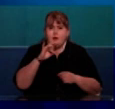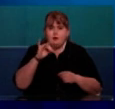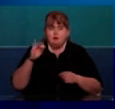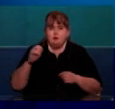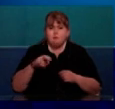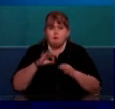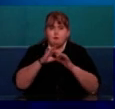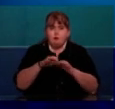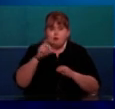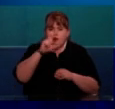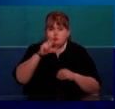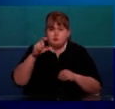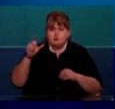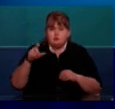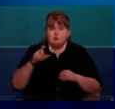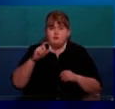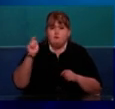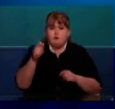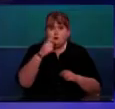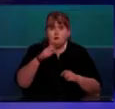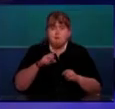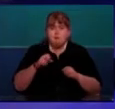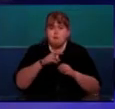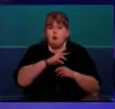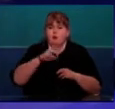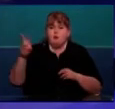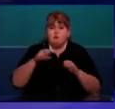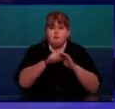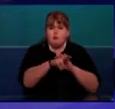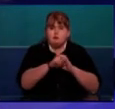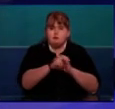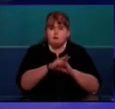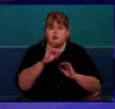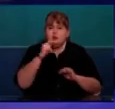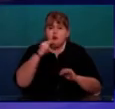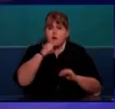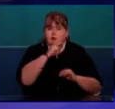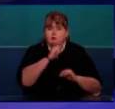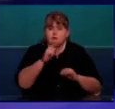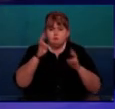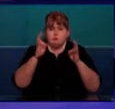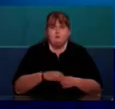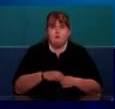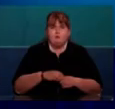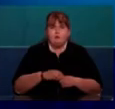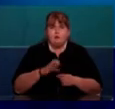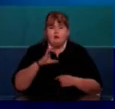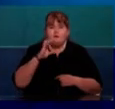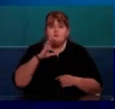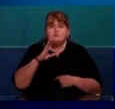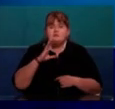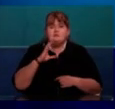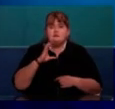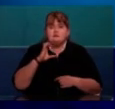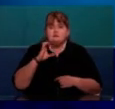к гражданской войне, миллионам беженцев и экономической катастрофе. Военные